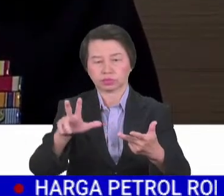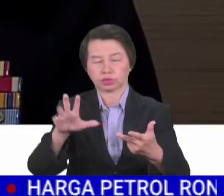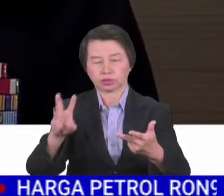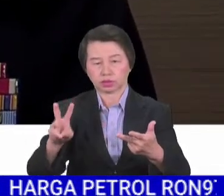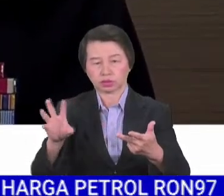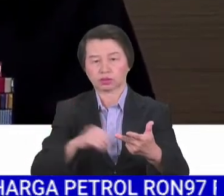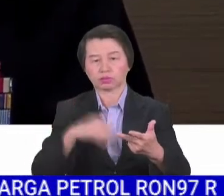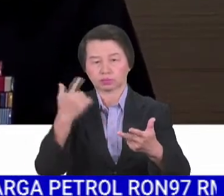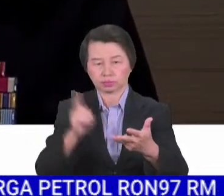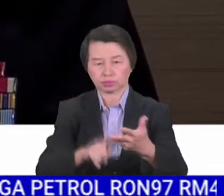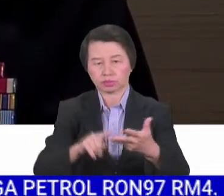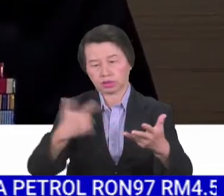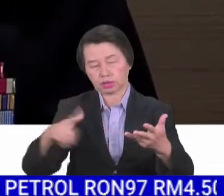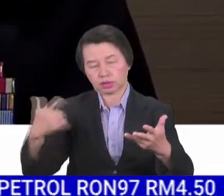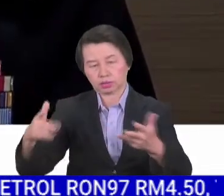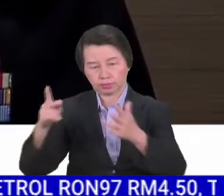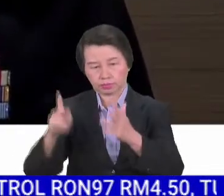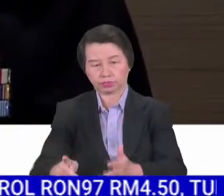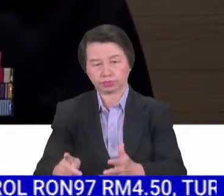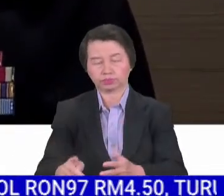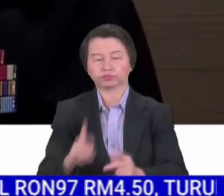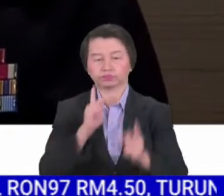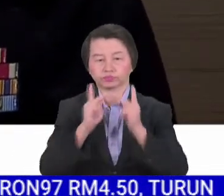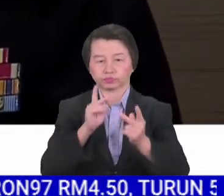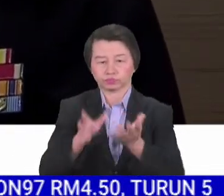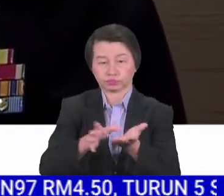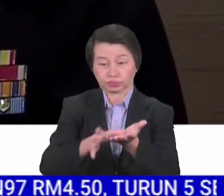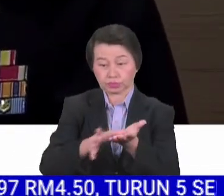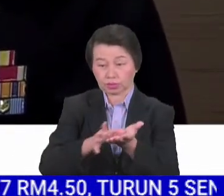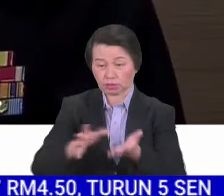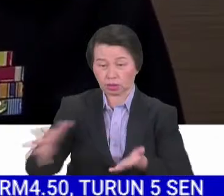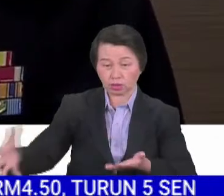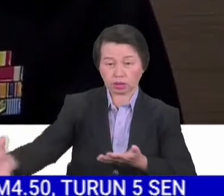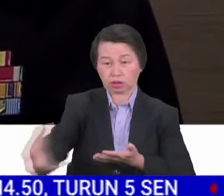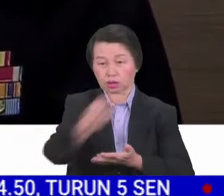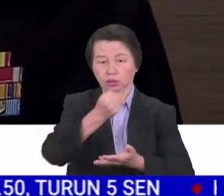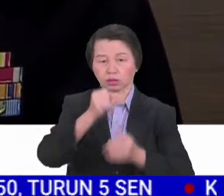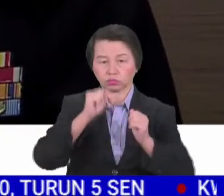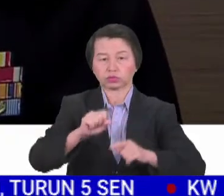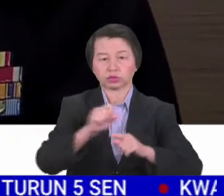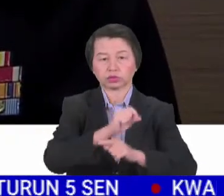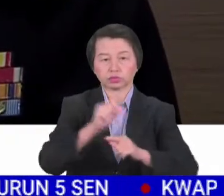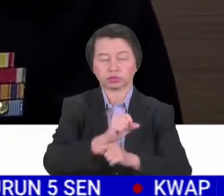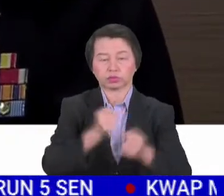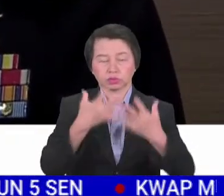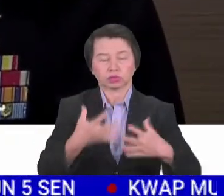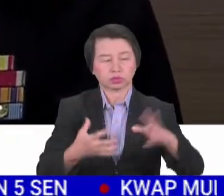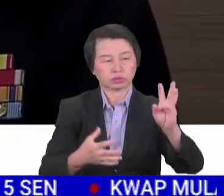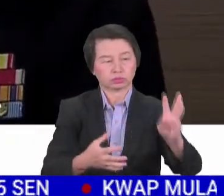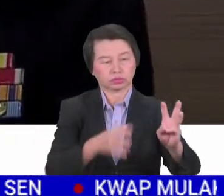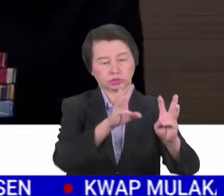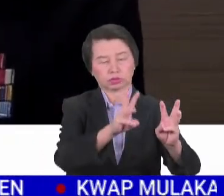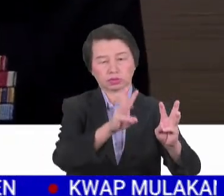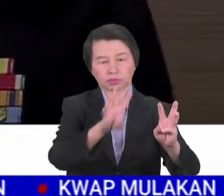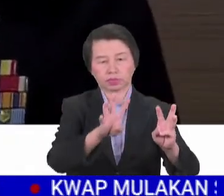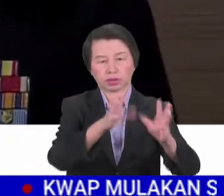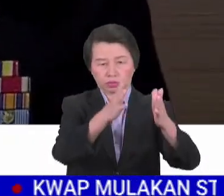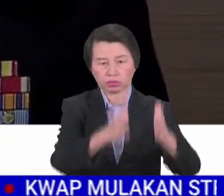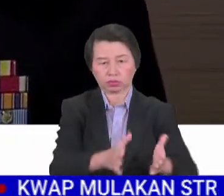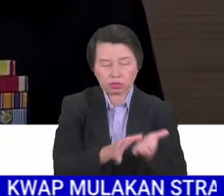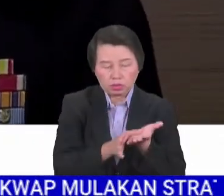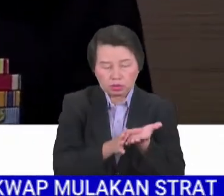RM4,576 dan diikuti oleh lain-lain daerah. Tambahnya, dadah yang dirampas tersebut boleh digunakan seramai 664